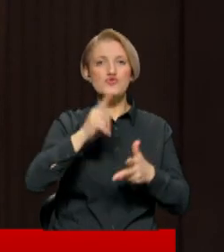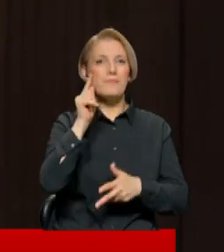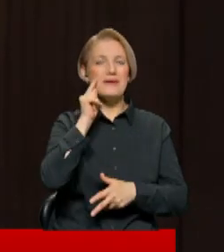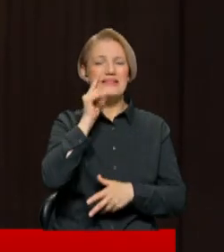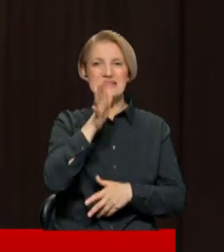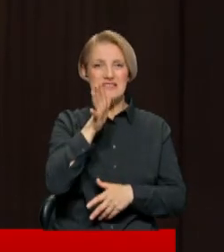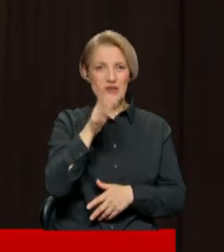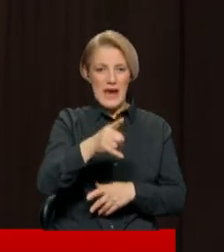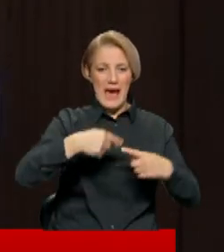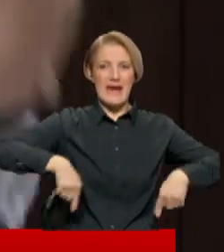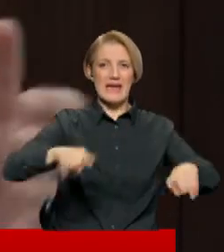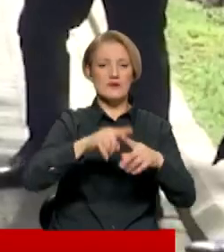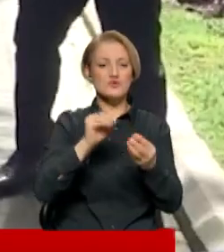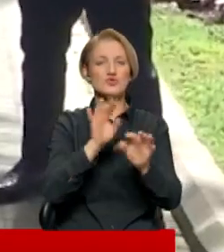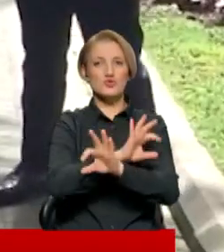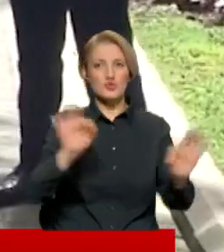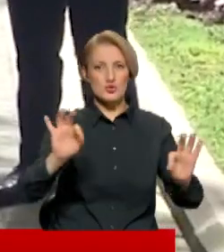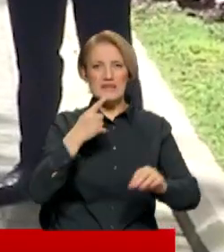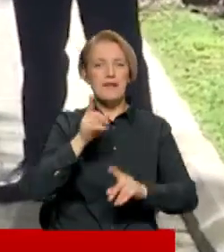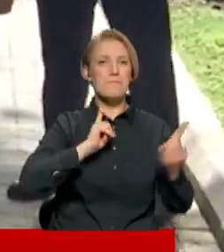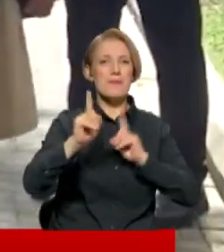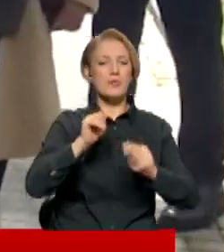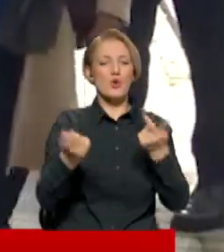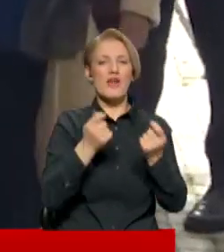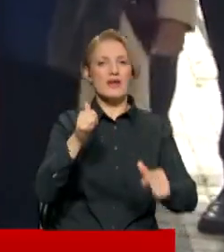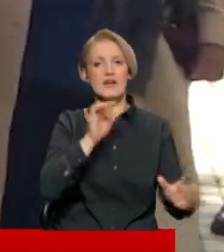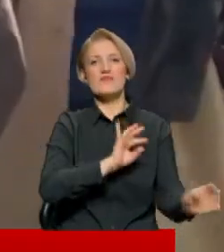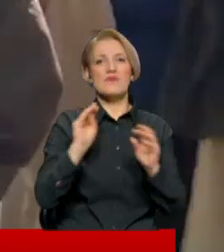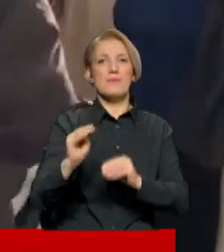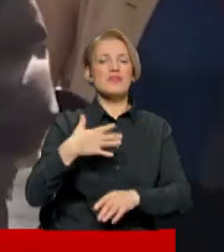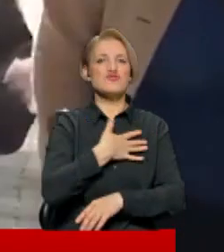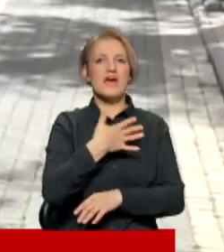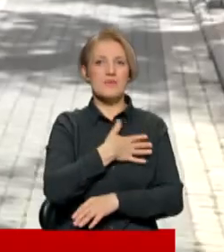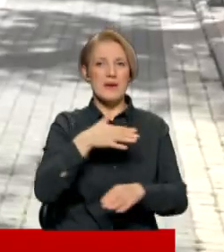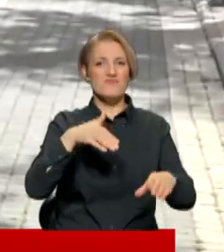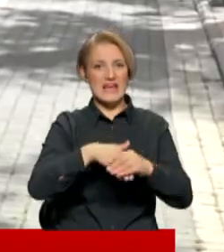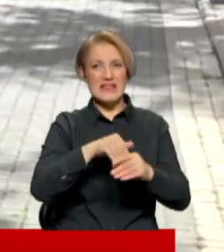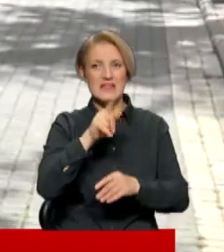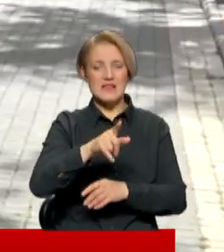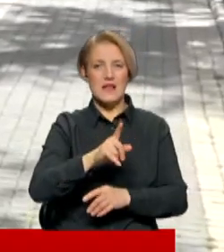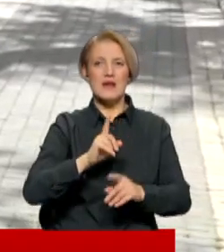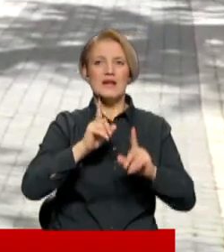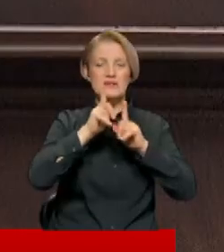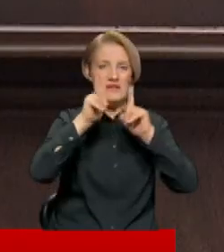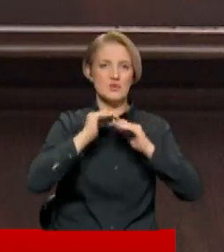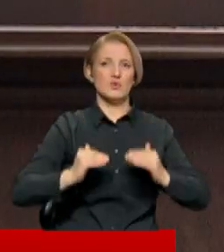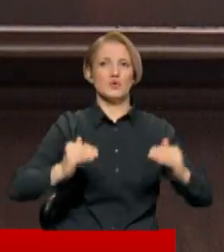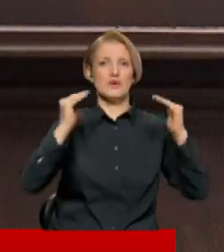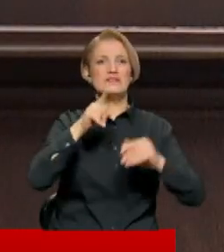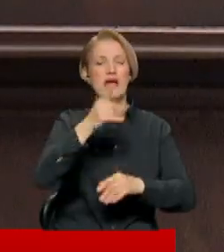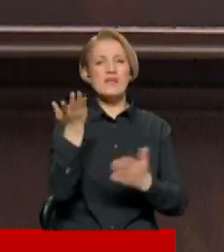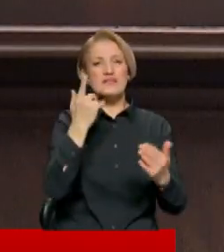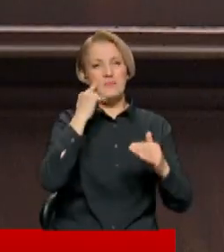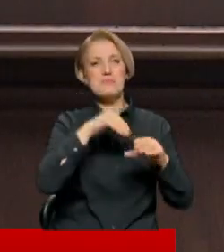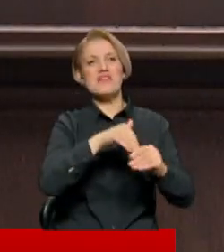Salman suçsuz dedi ama mahkeme göreve iade etmedi o karar sonrası CHP'nin ikililer mahkeme salonunda Hakime ses yükseltmişti Sen nasıl